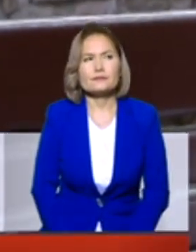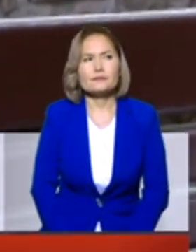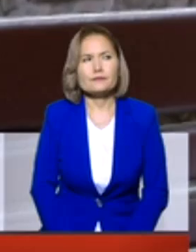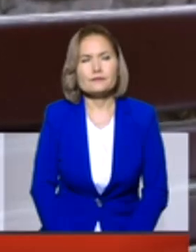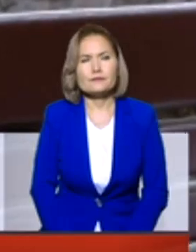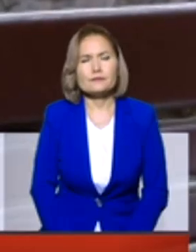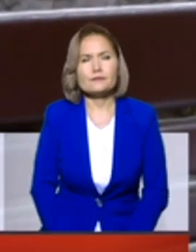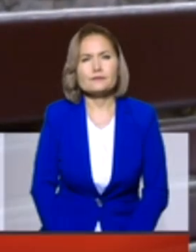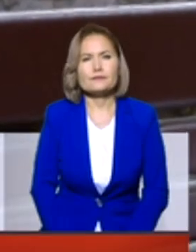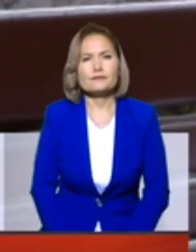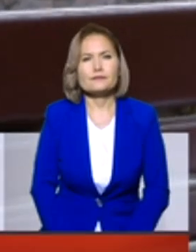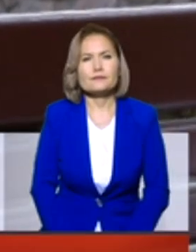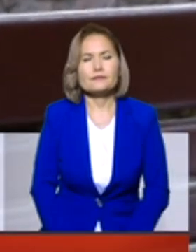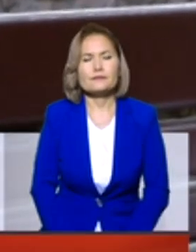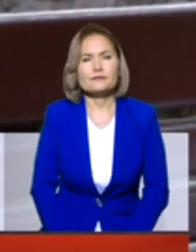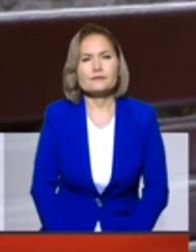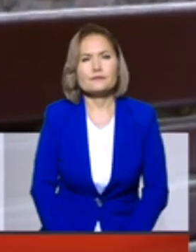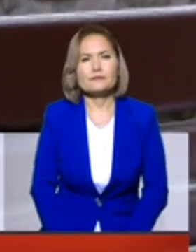Әлемнің